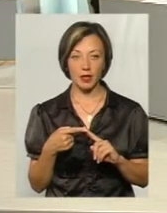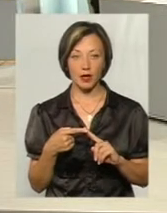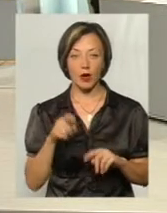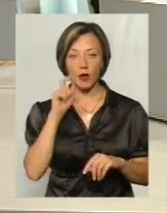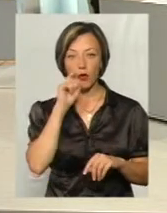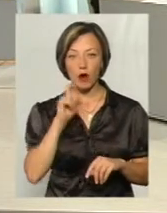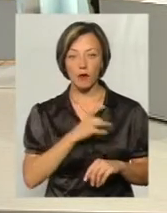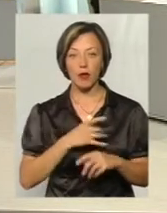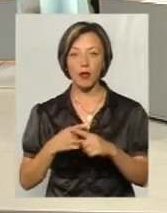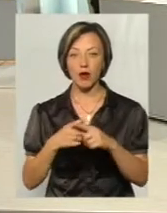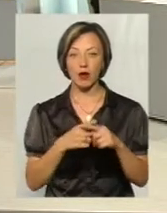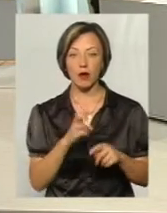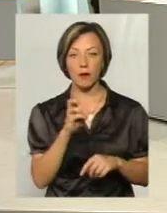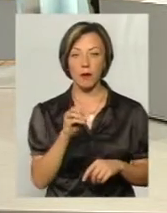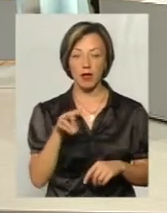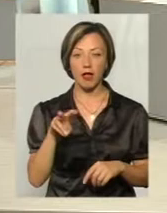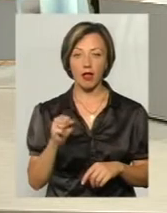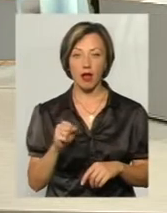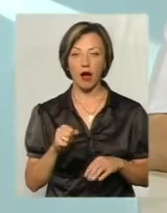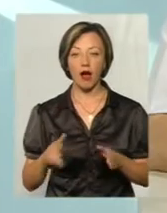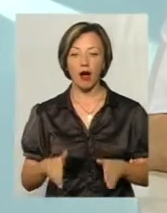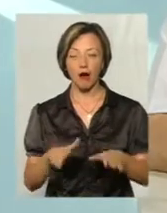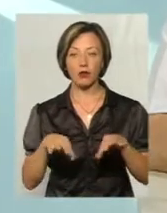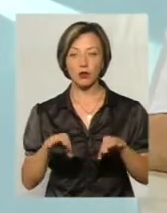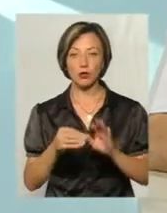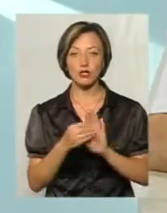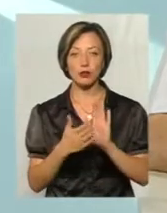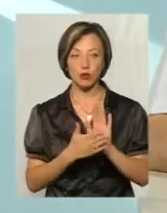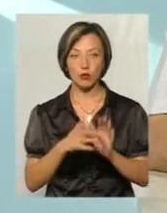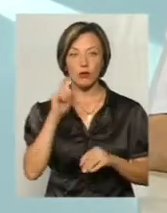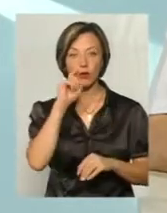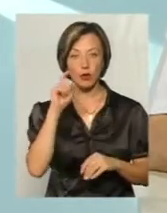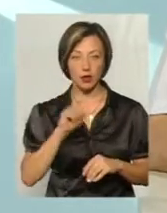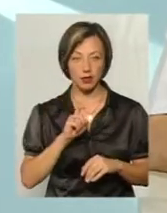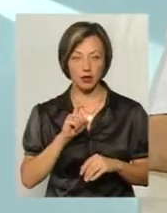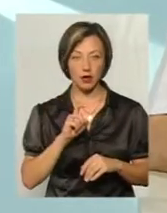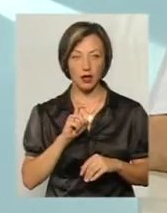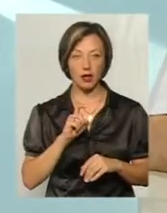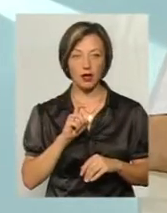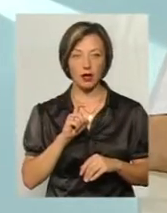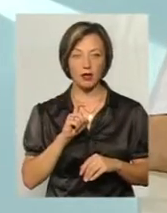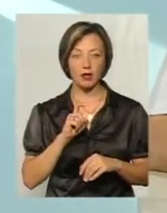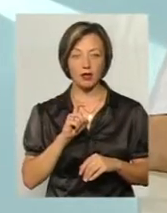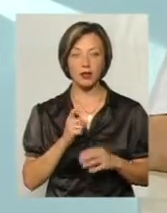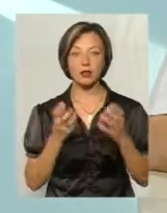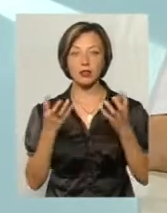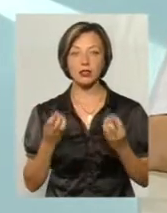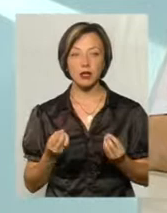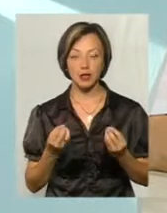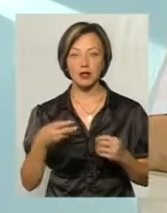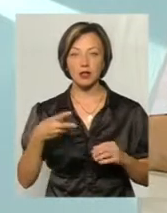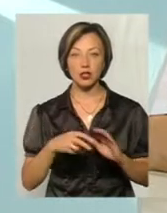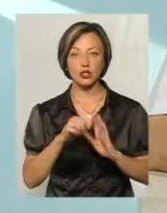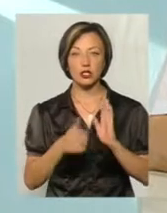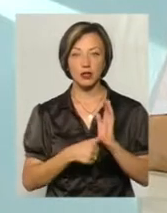україно-білоруське підприємство «Білавтодор» дійсно зареєстроване в Україні. Так. Ще в 2015